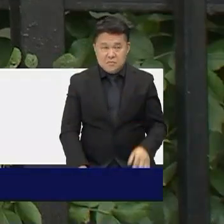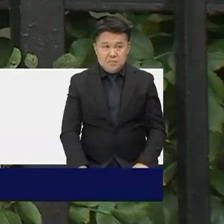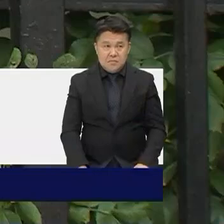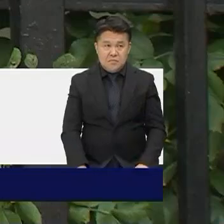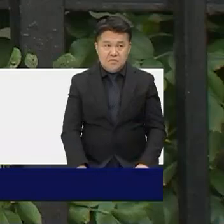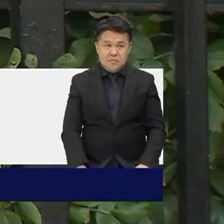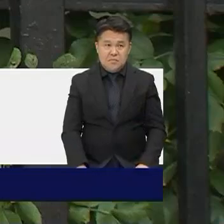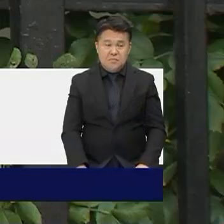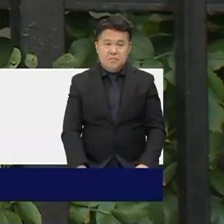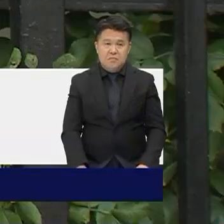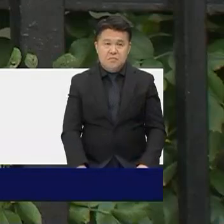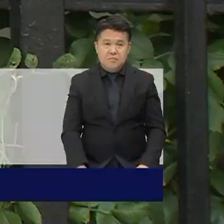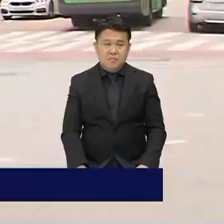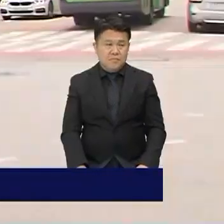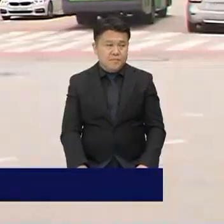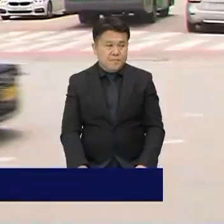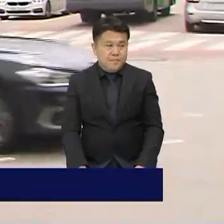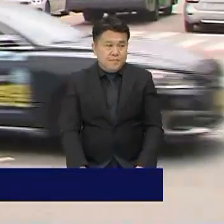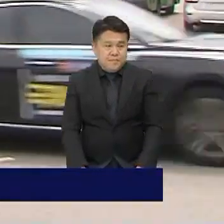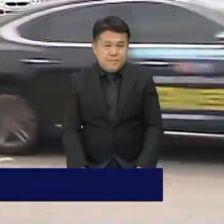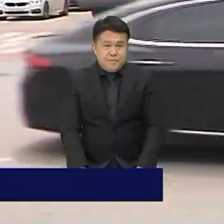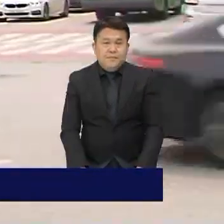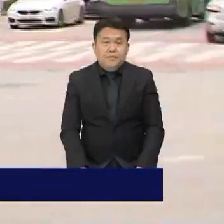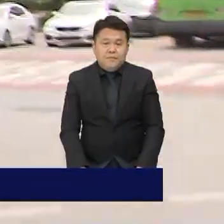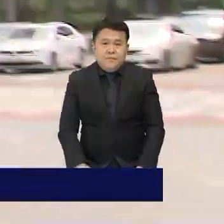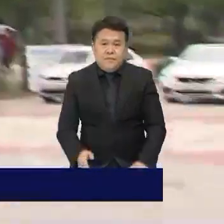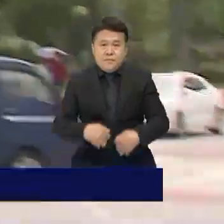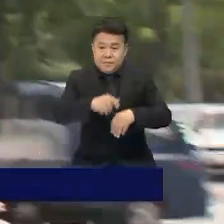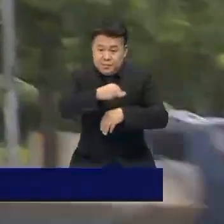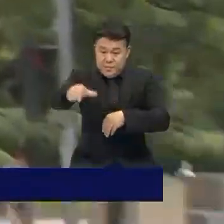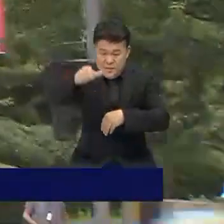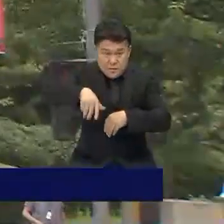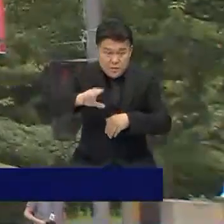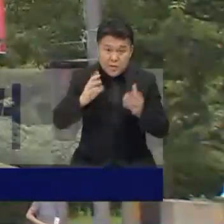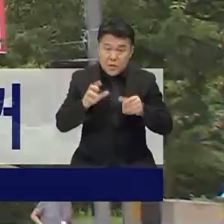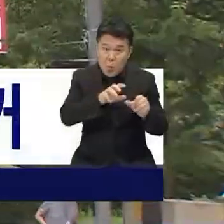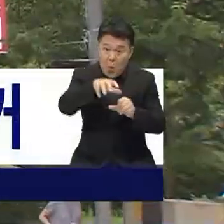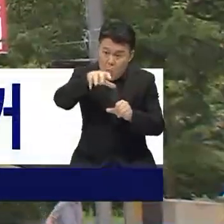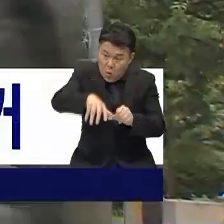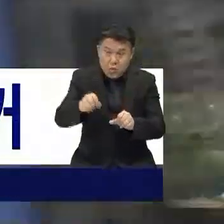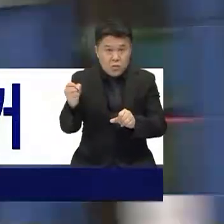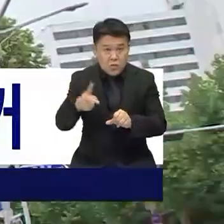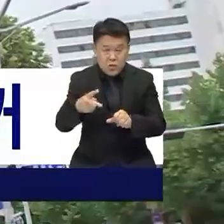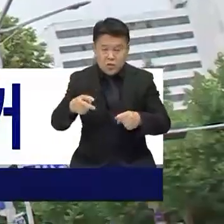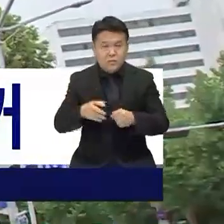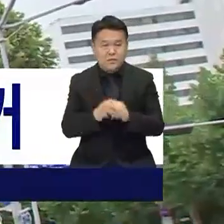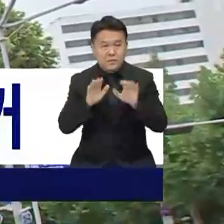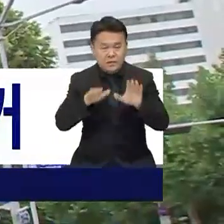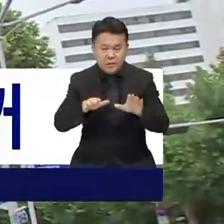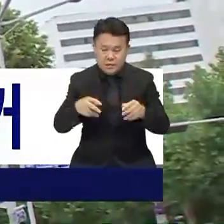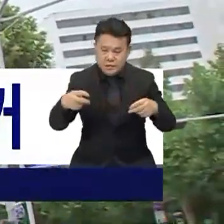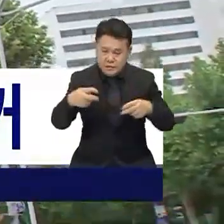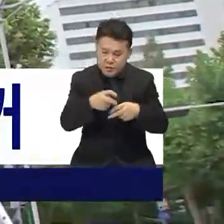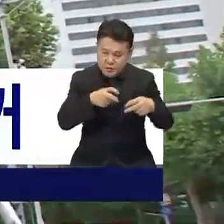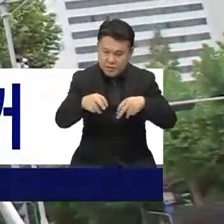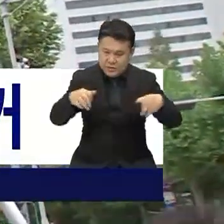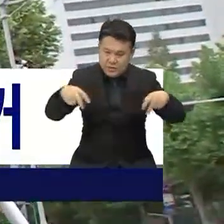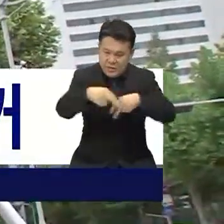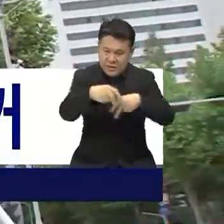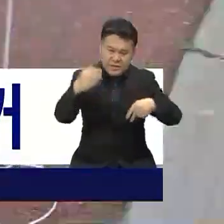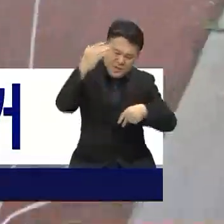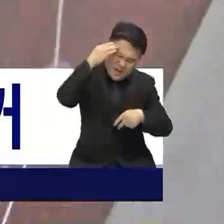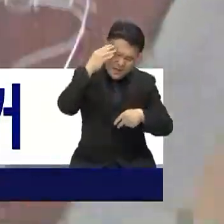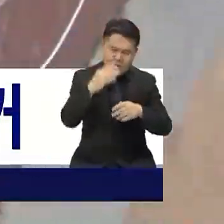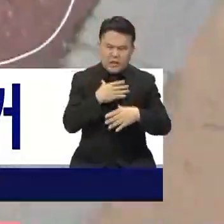이런 쓸데없는 광고 안 보고. 주요 사거리와 어린이 보호구역 등 교통 흐름과 시민 통행을 방해하고